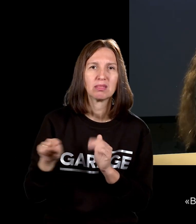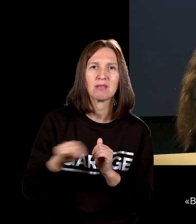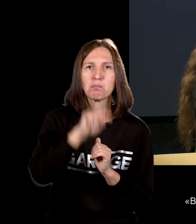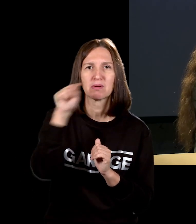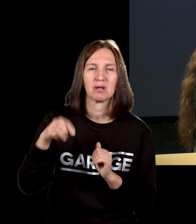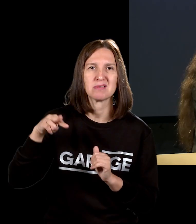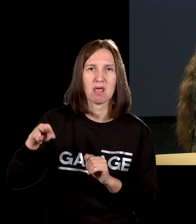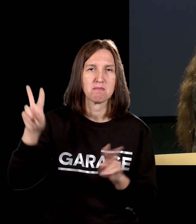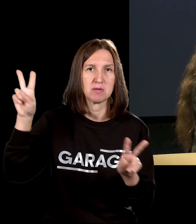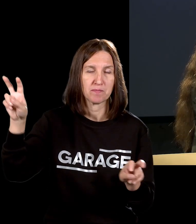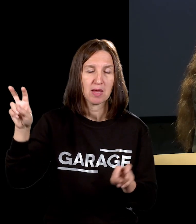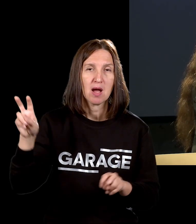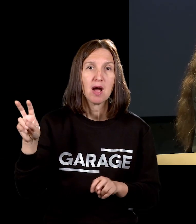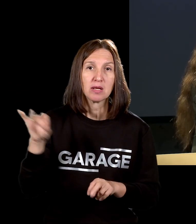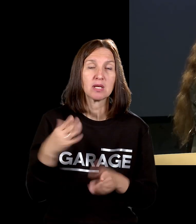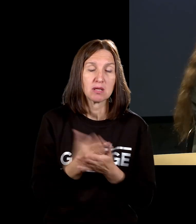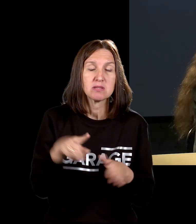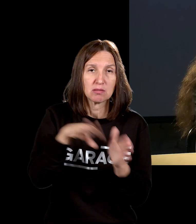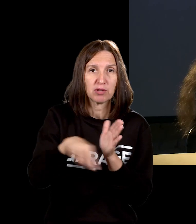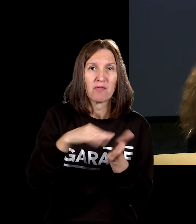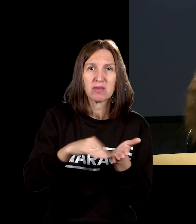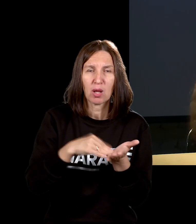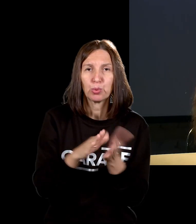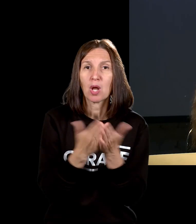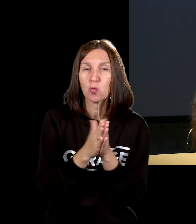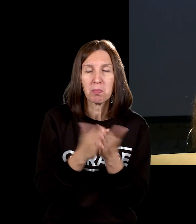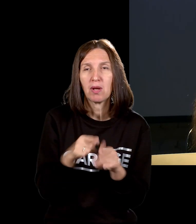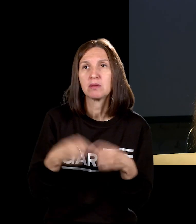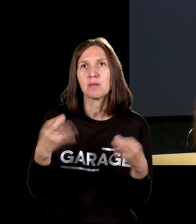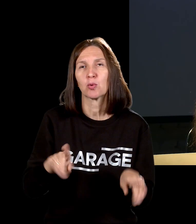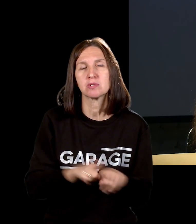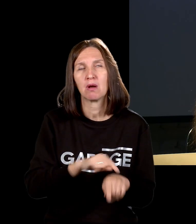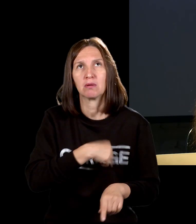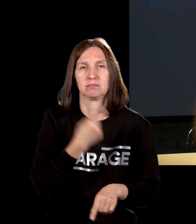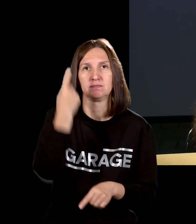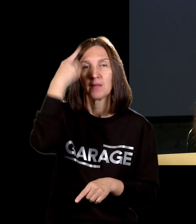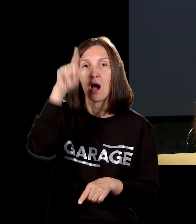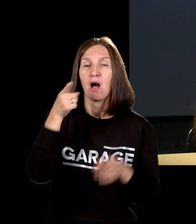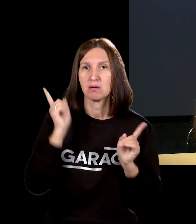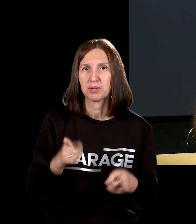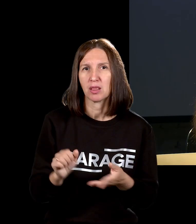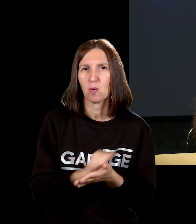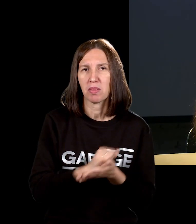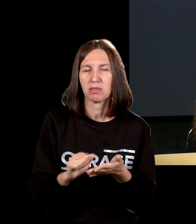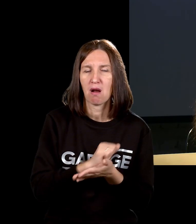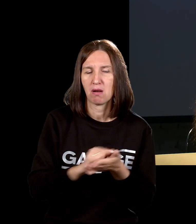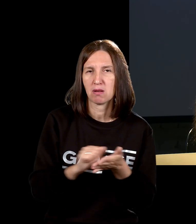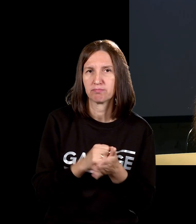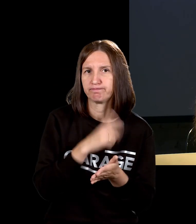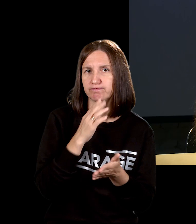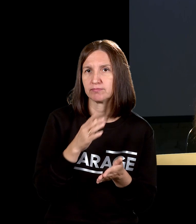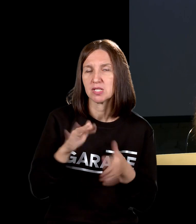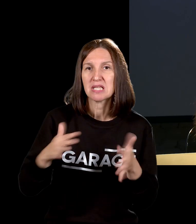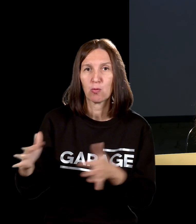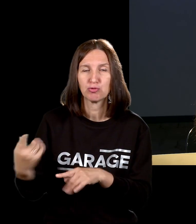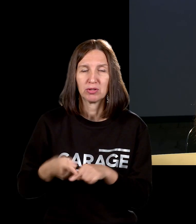романов, и, собственно говоря, это, естественно, они возникают не на пустом месте, у них были документальные прототипы, где это